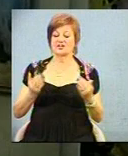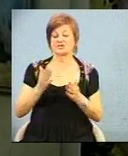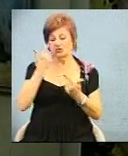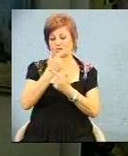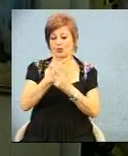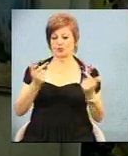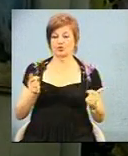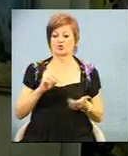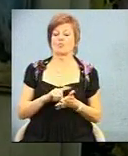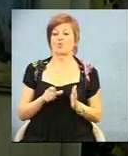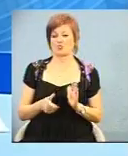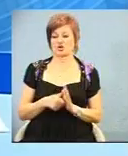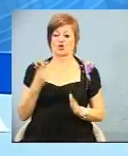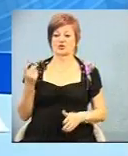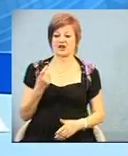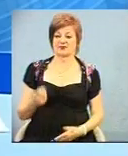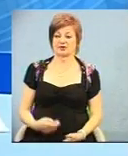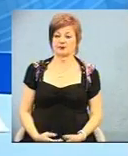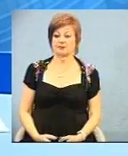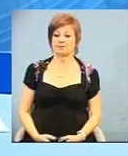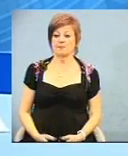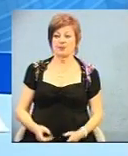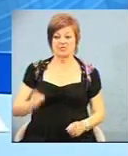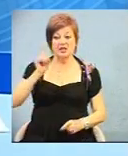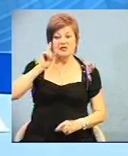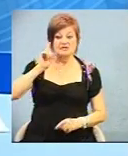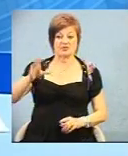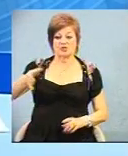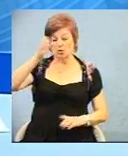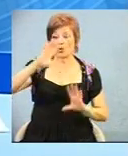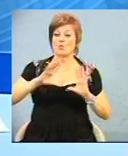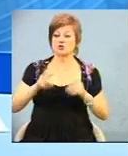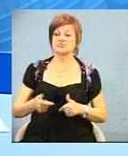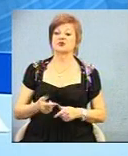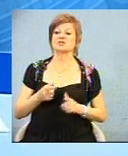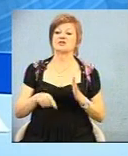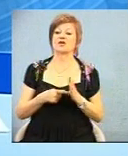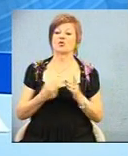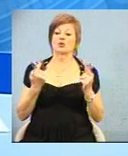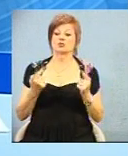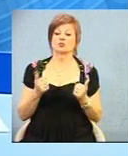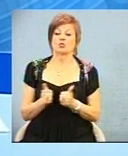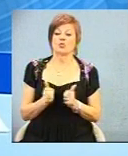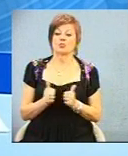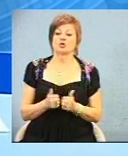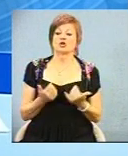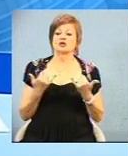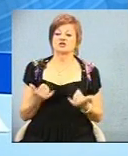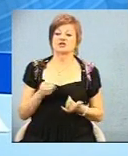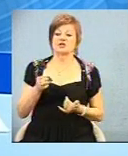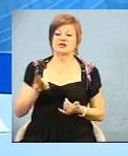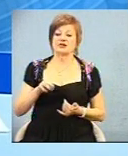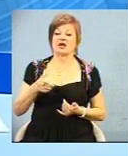до власників приміщення. Сенсація в науковому світі. На великому городищі поблизу сучасного села